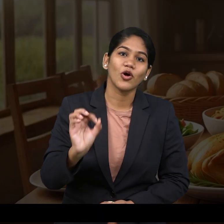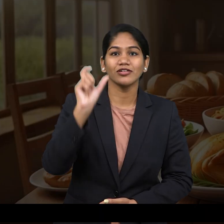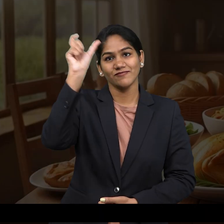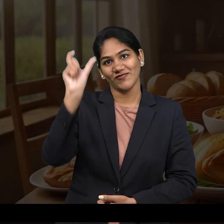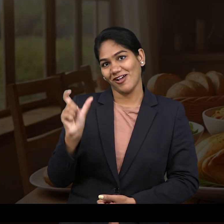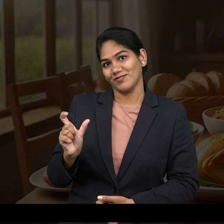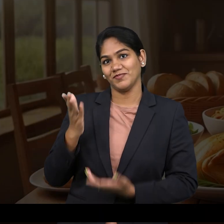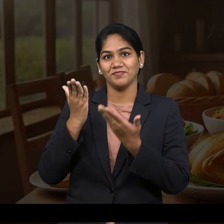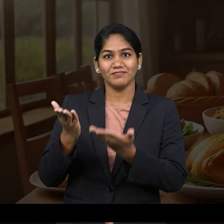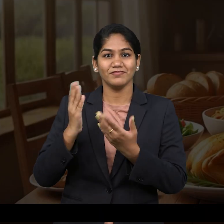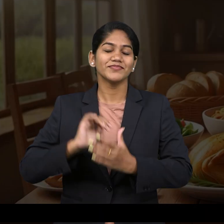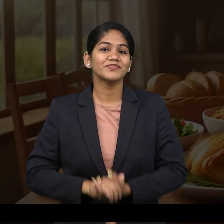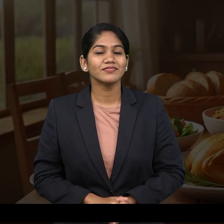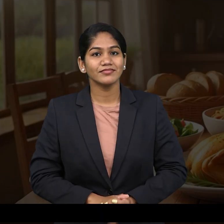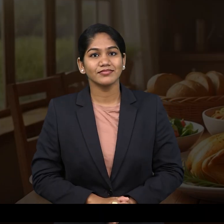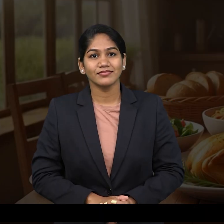కీలక పదాలు: